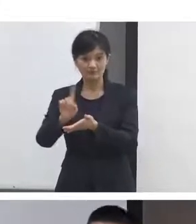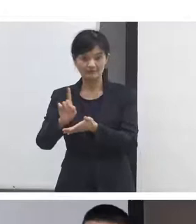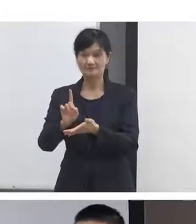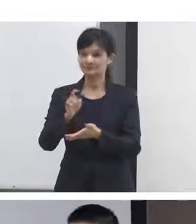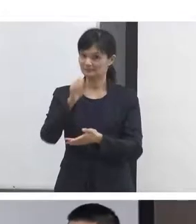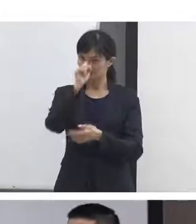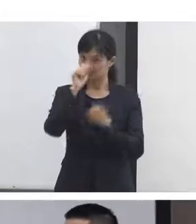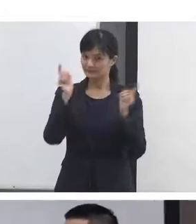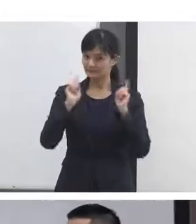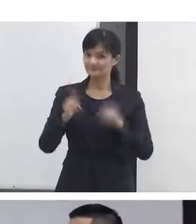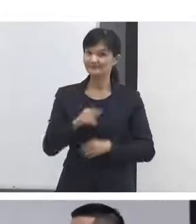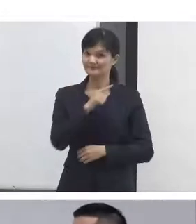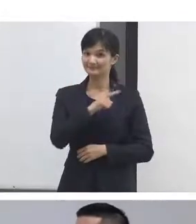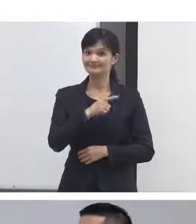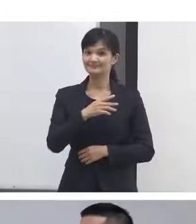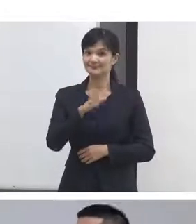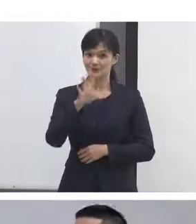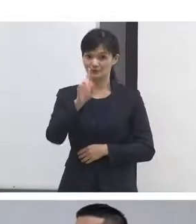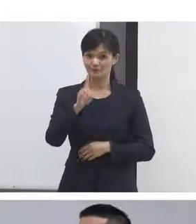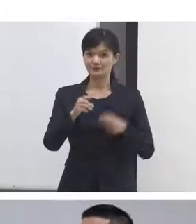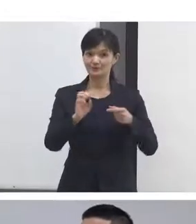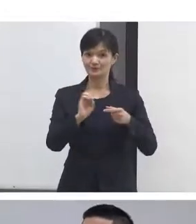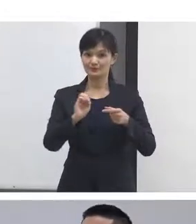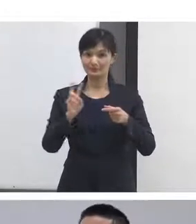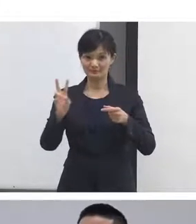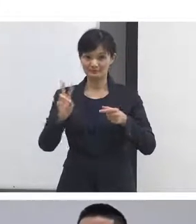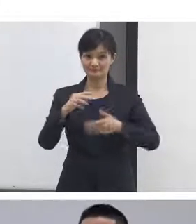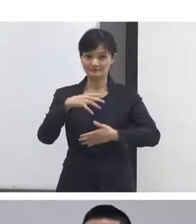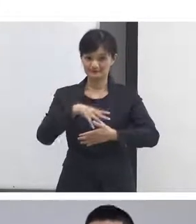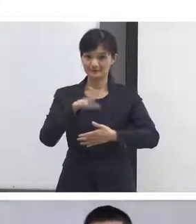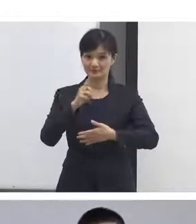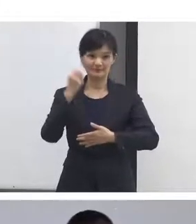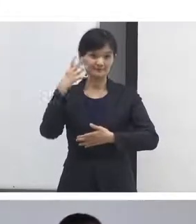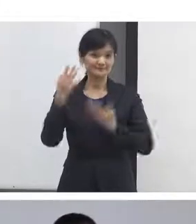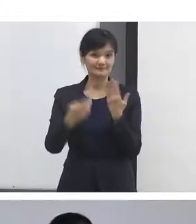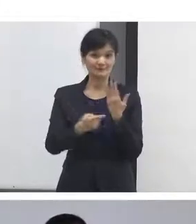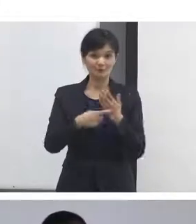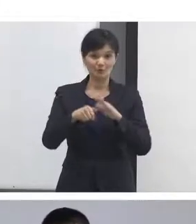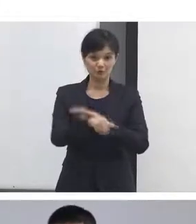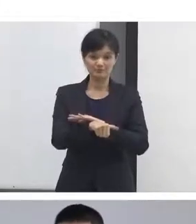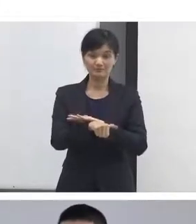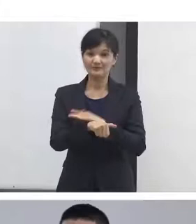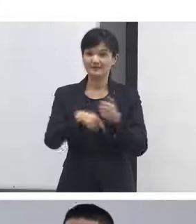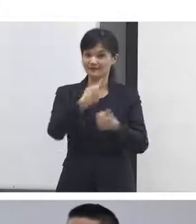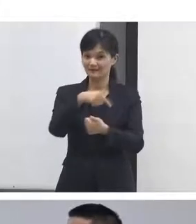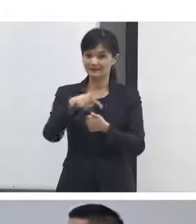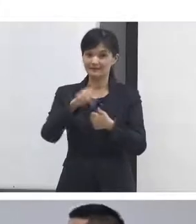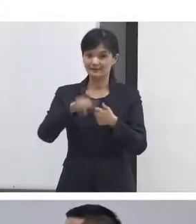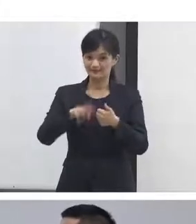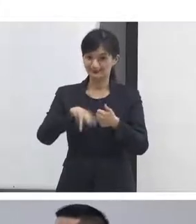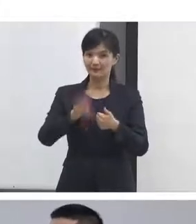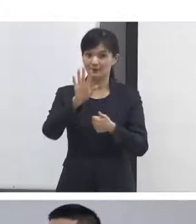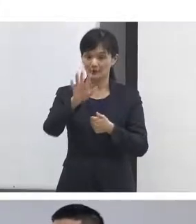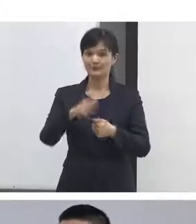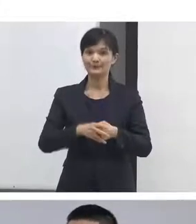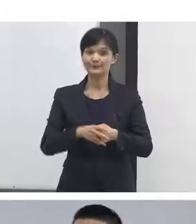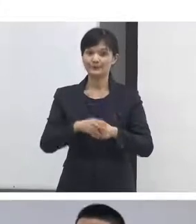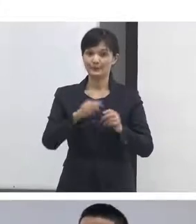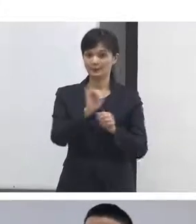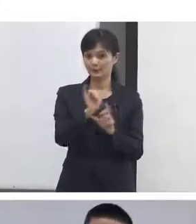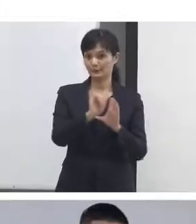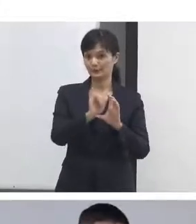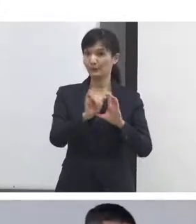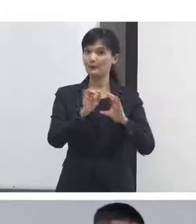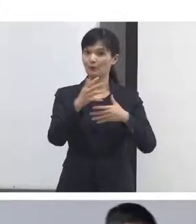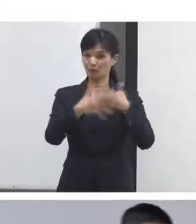一个贡献者叫以杰，他做了一段很酷的G0V 新手教学的影片，放在 YouTube 上面。这是里面其中一个图，我超级